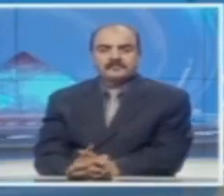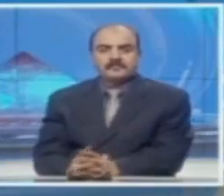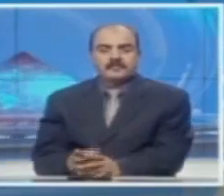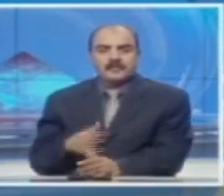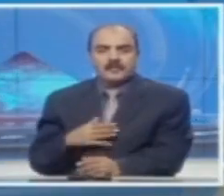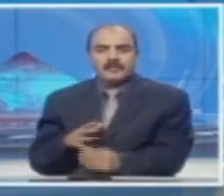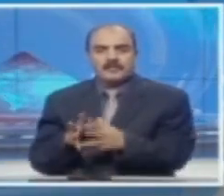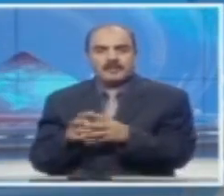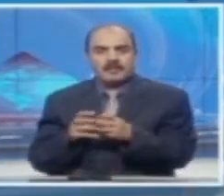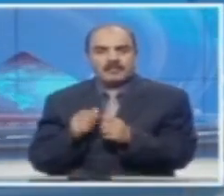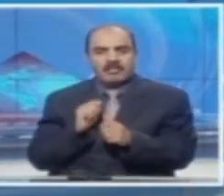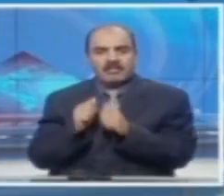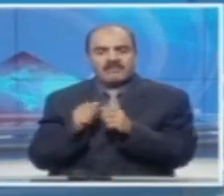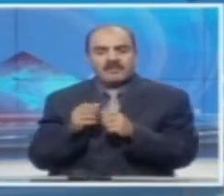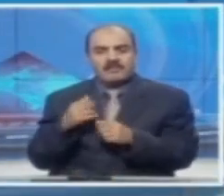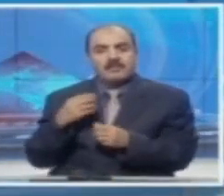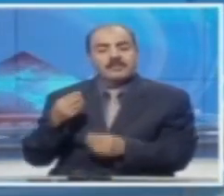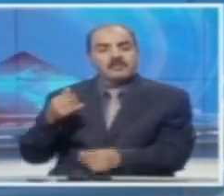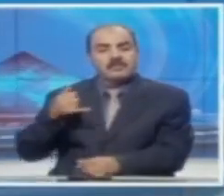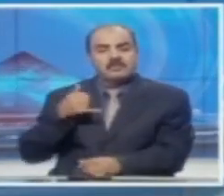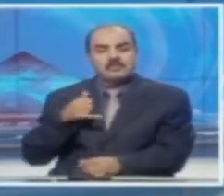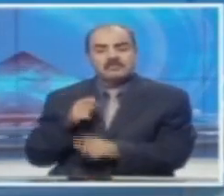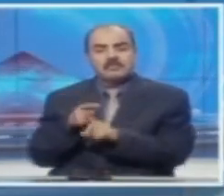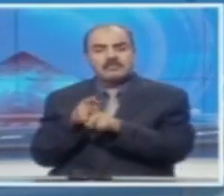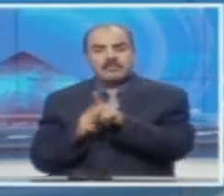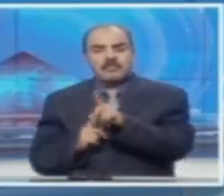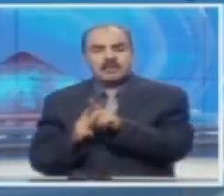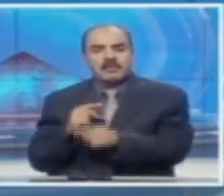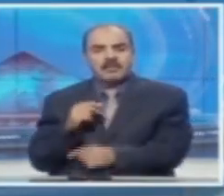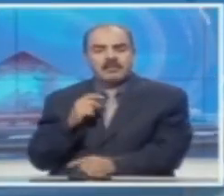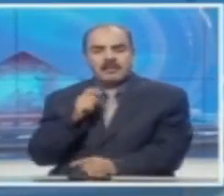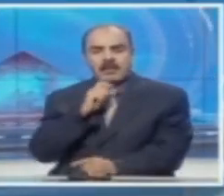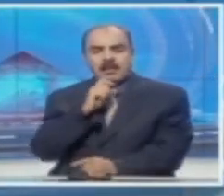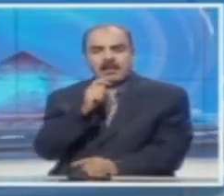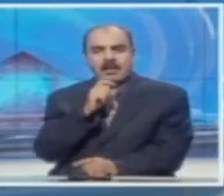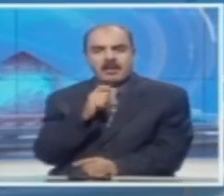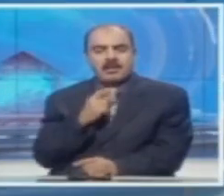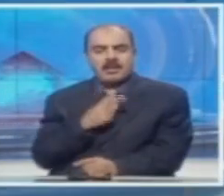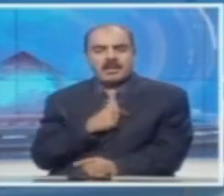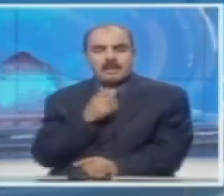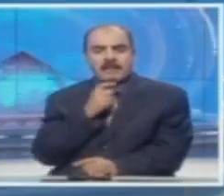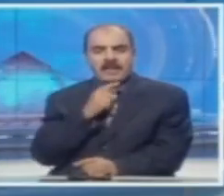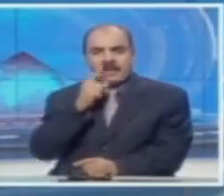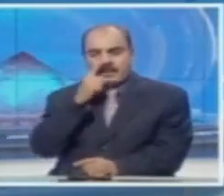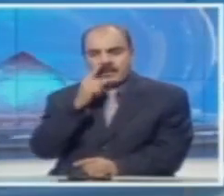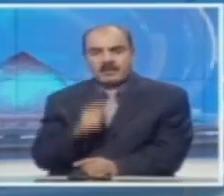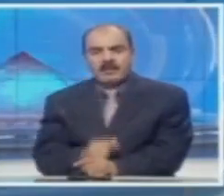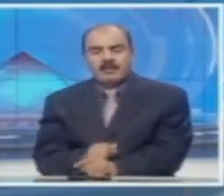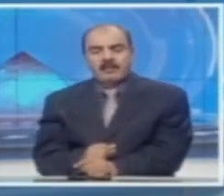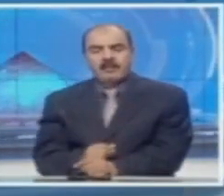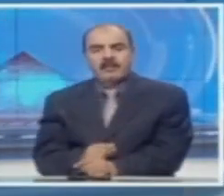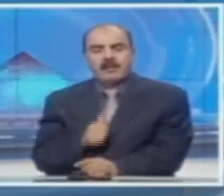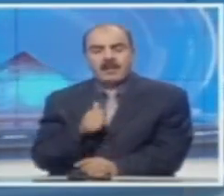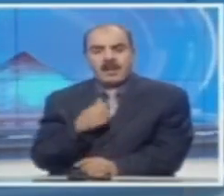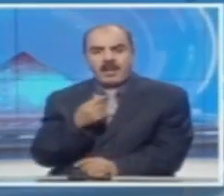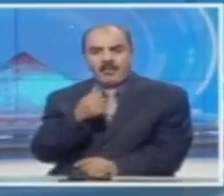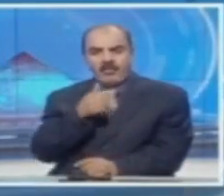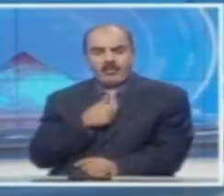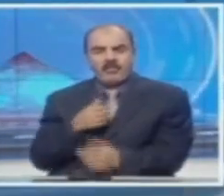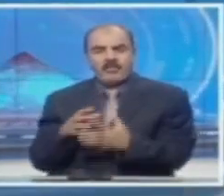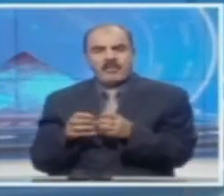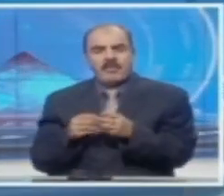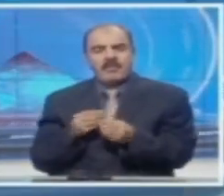ولمتابعة أكثر تفصيلا تنضم إلينا من مقر مجلس الوزراء مراسلة أخبار مصر إيمان التوني. إيمان، حدثينا